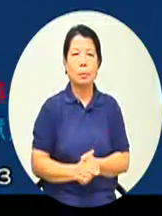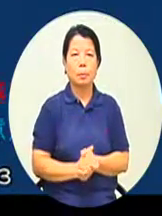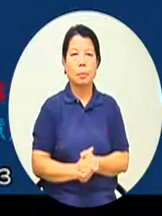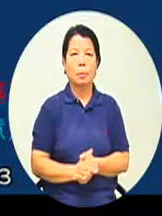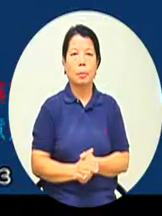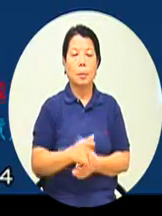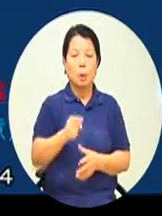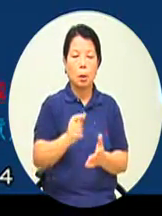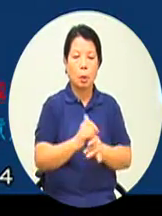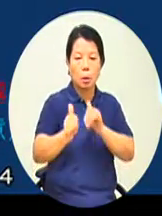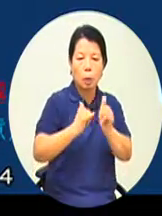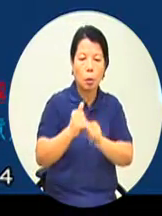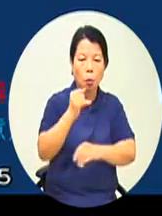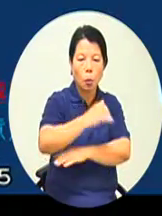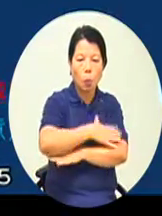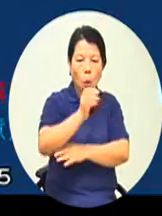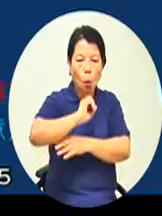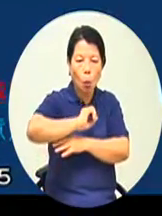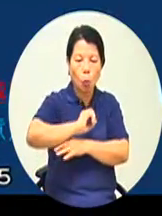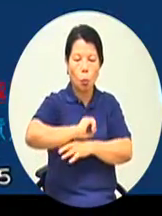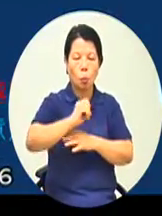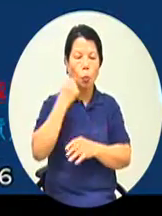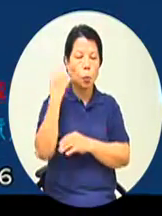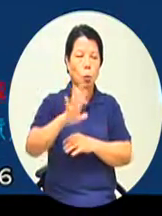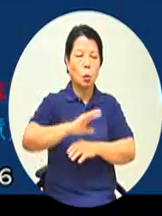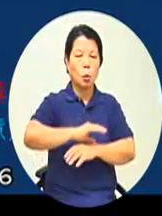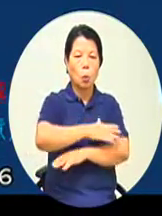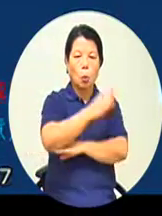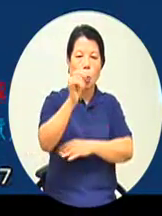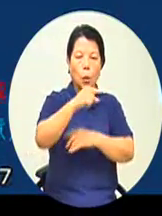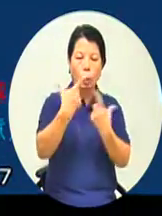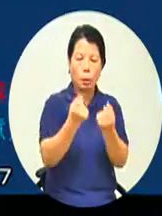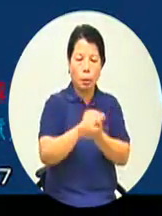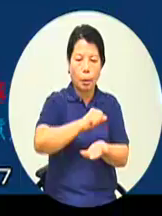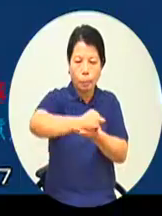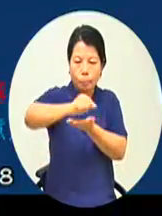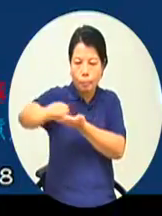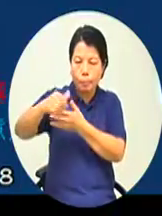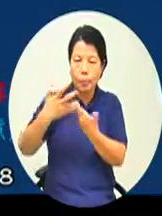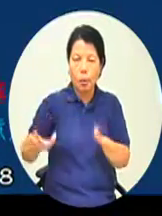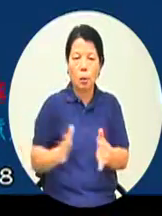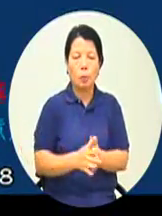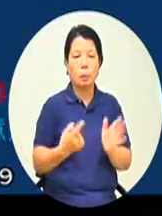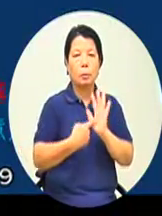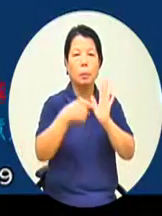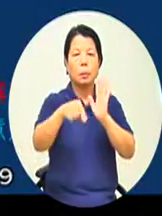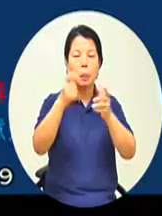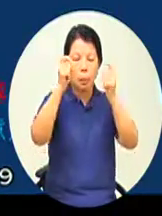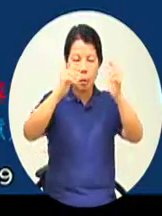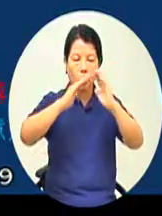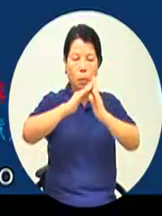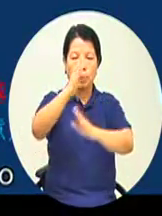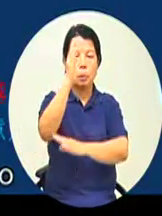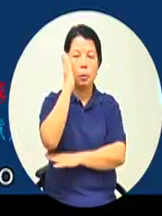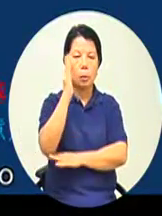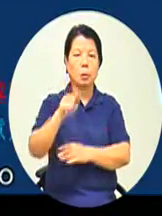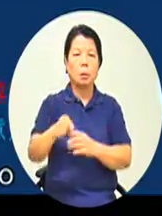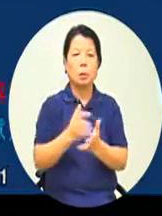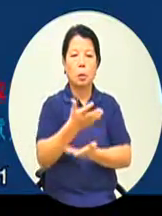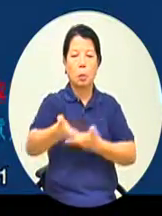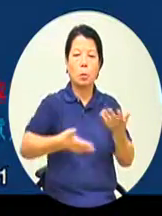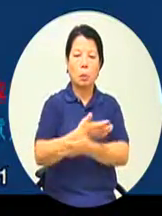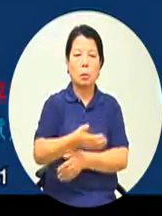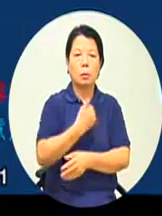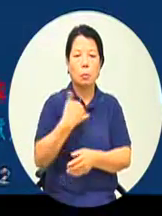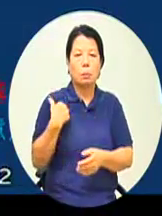这社会新闻又不断的就是高雄市又要不断的上版面，也显示出来高雄市的这个市政府沟通能力